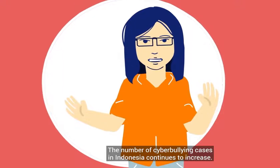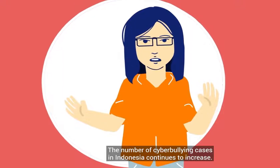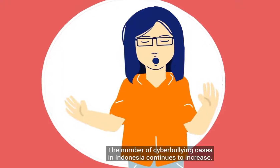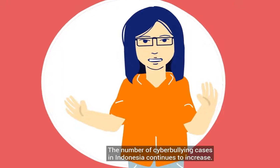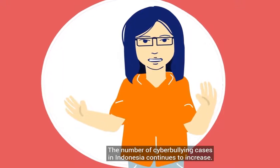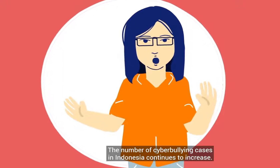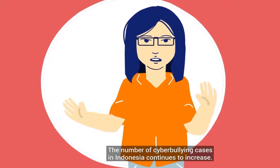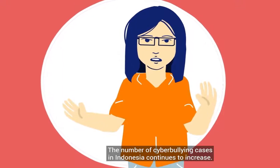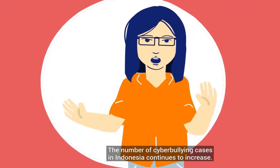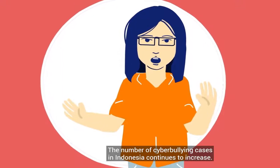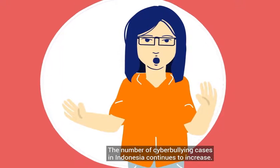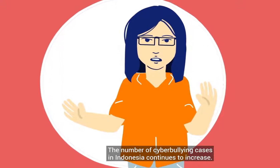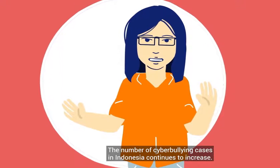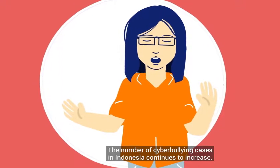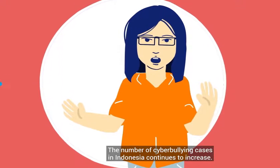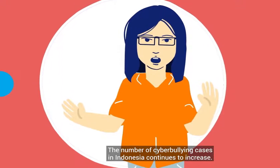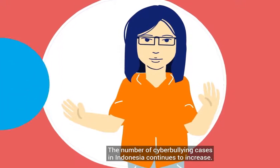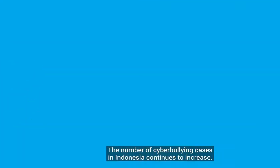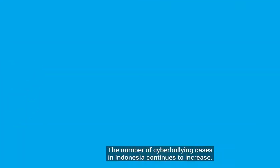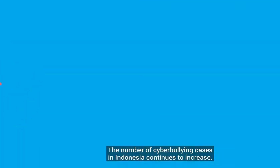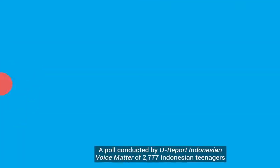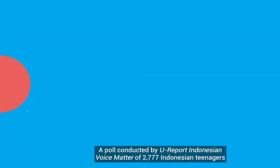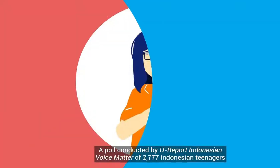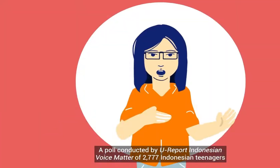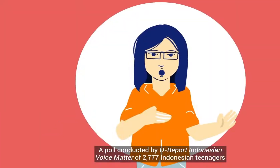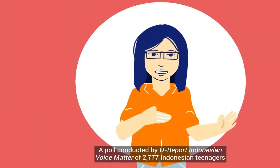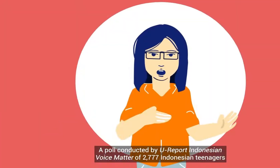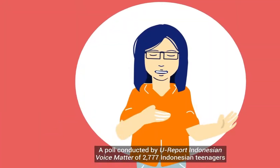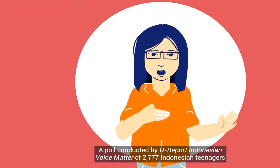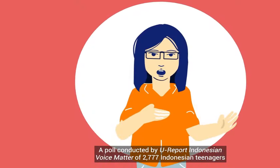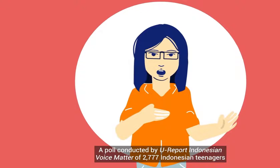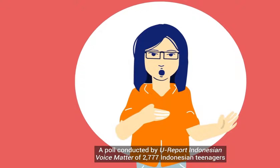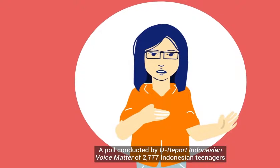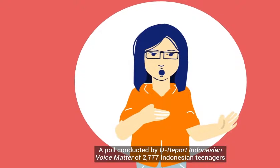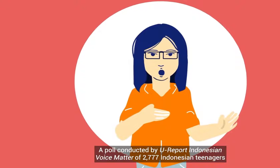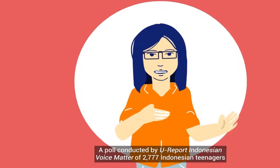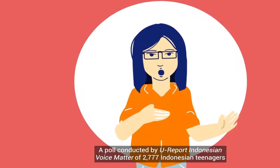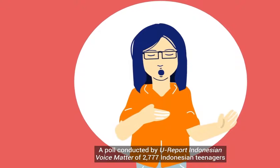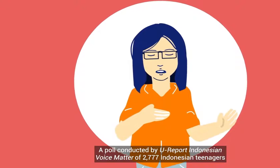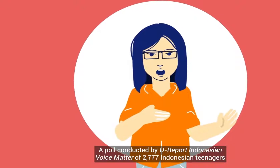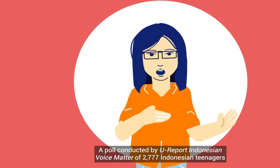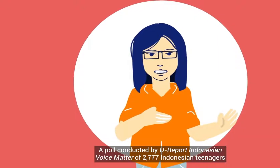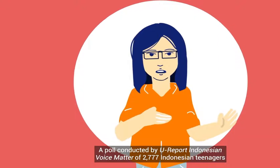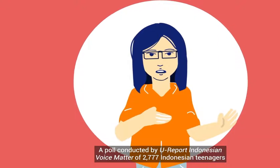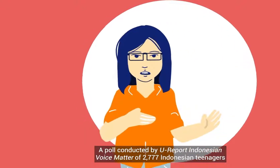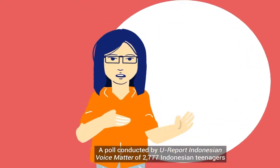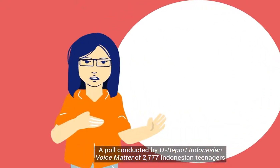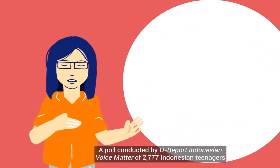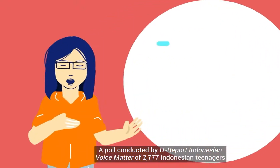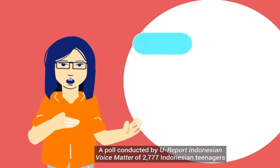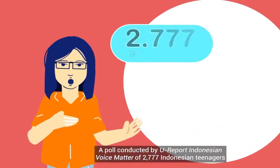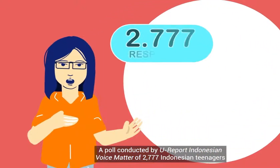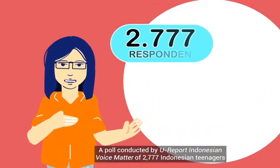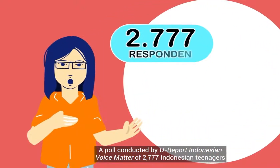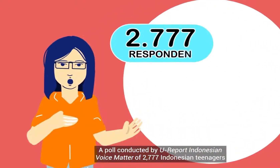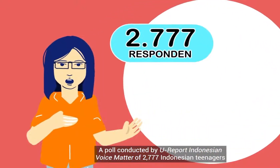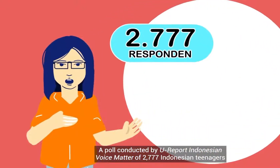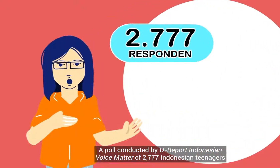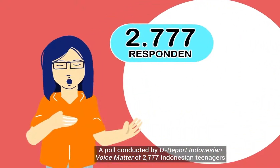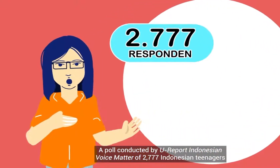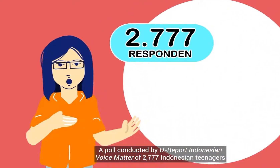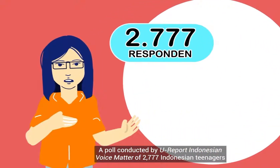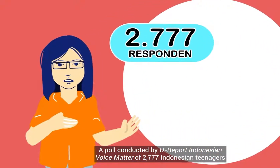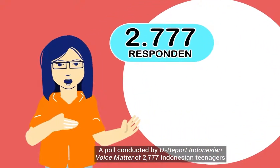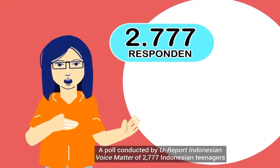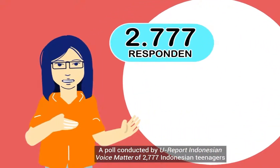kasus cyberbullying di Indonesia terus meningkat. Sebuah polling yang dilakukan oleh You Report Indonesia Voice Matter terhadap